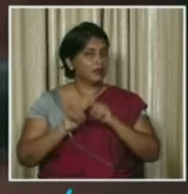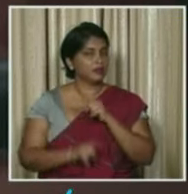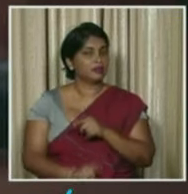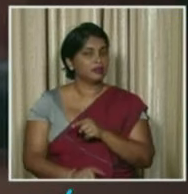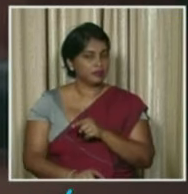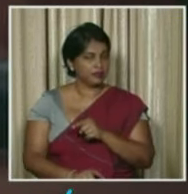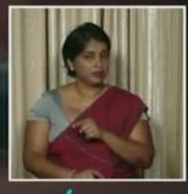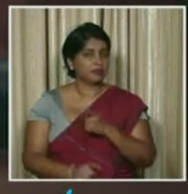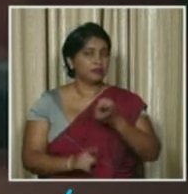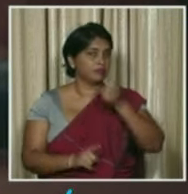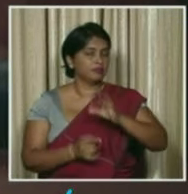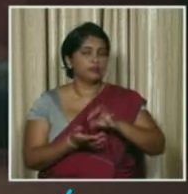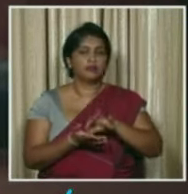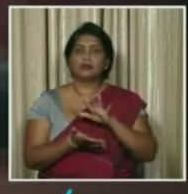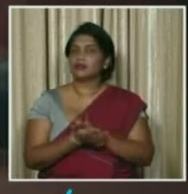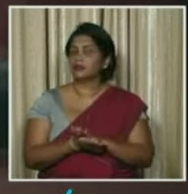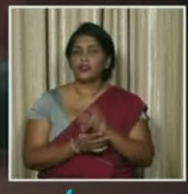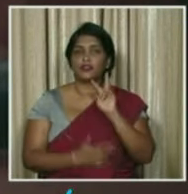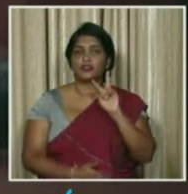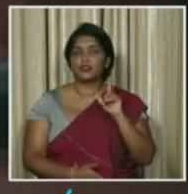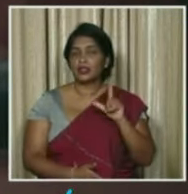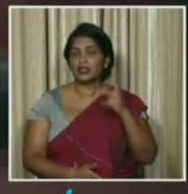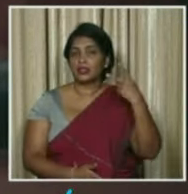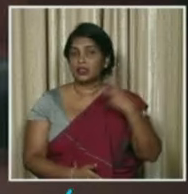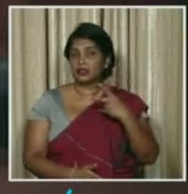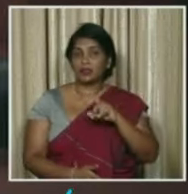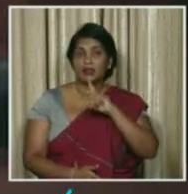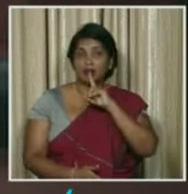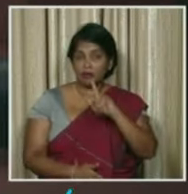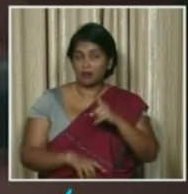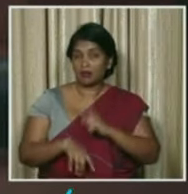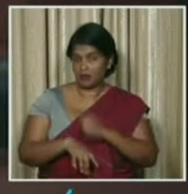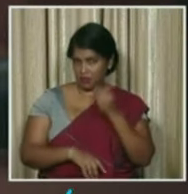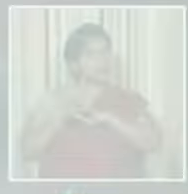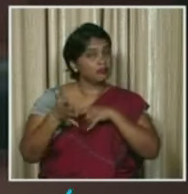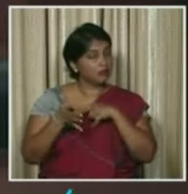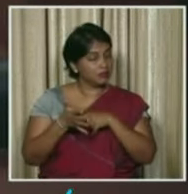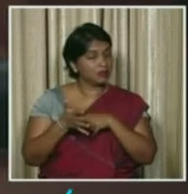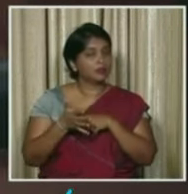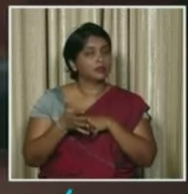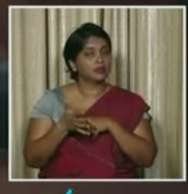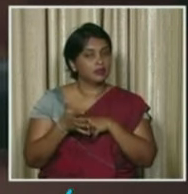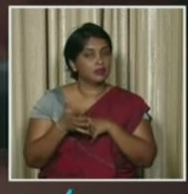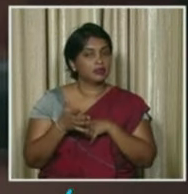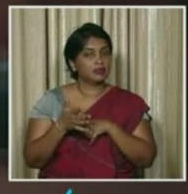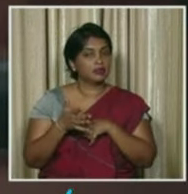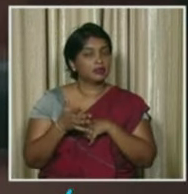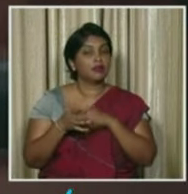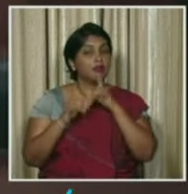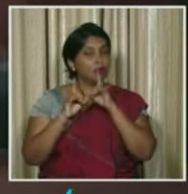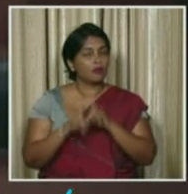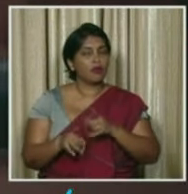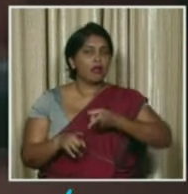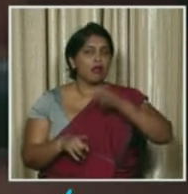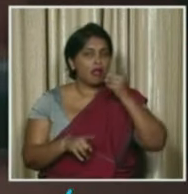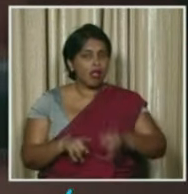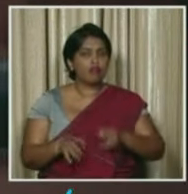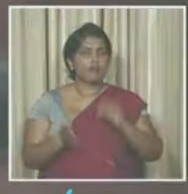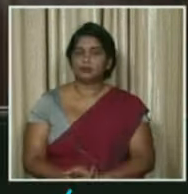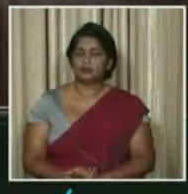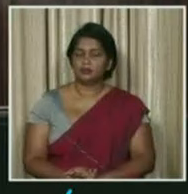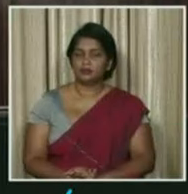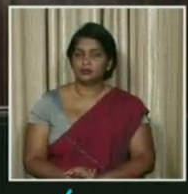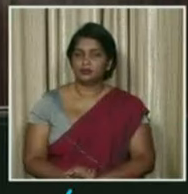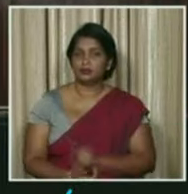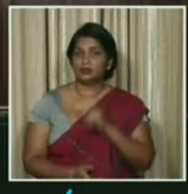රැස්වීමේදී තීන්දුවක් අරගෙන නැහැ 22 ඉදිරිපත් කරන්න ඉඩ දෙනවා නැද්ද කියලා කාර්ය සටහන් වල වෙන එකක් අනුමත වුණායි කියලා සඳහන් වී